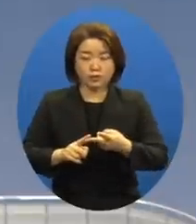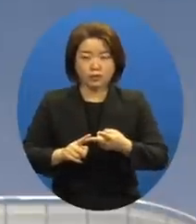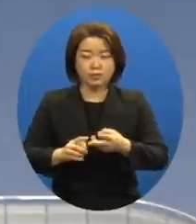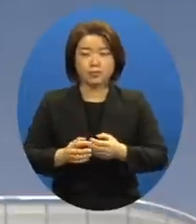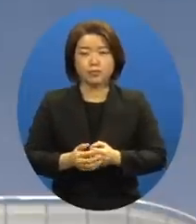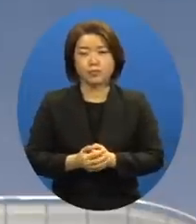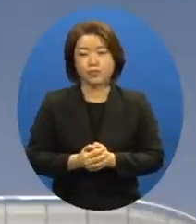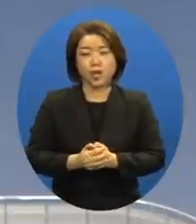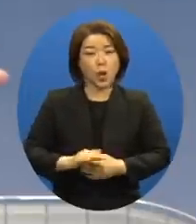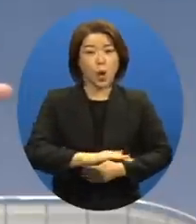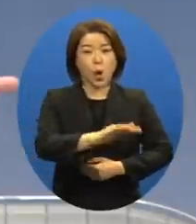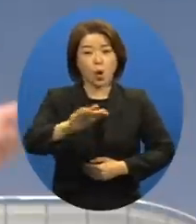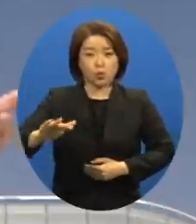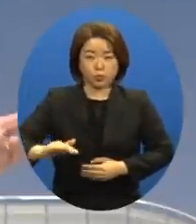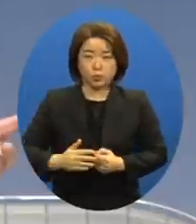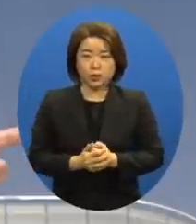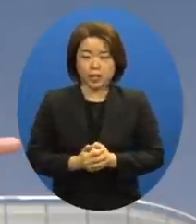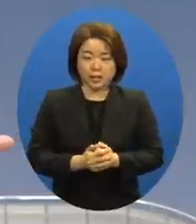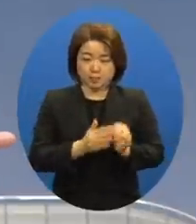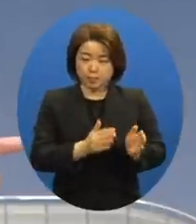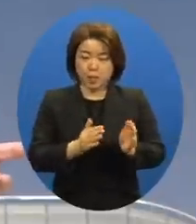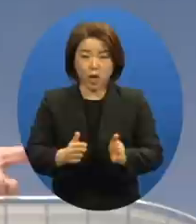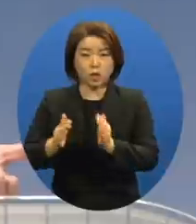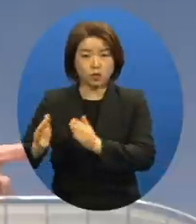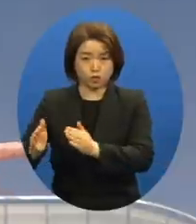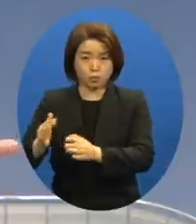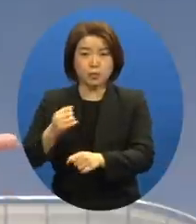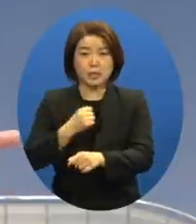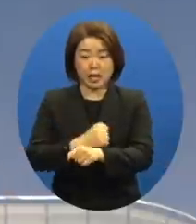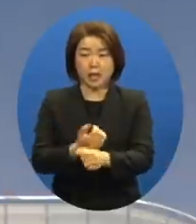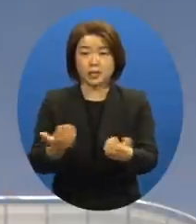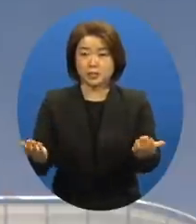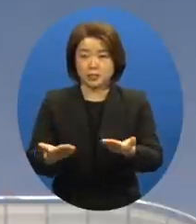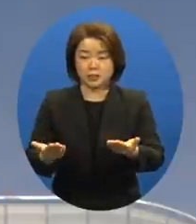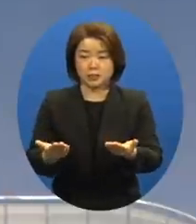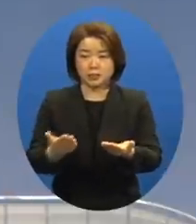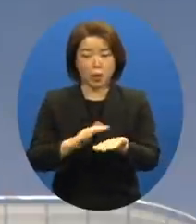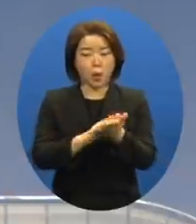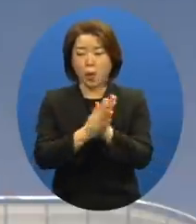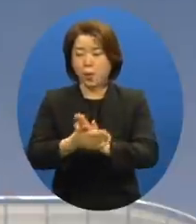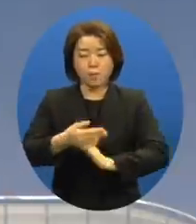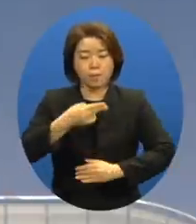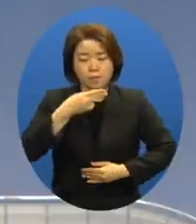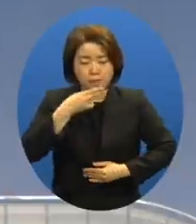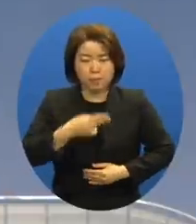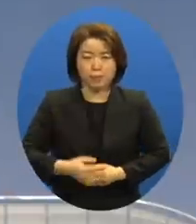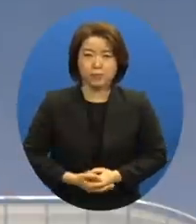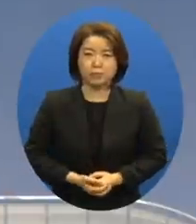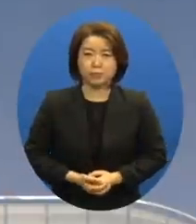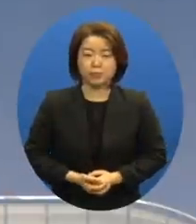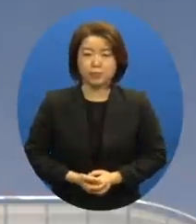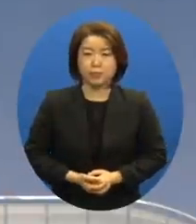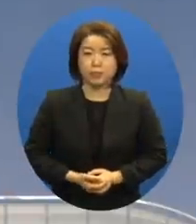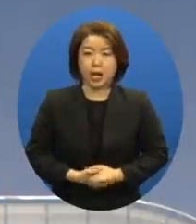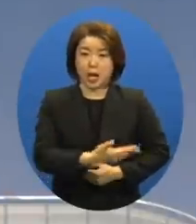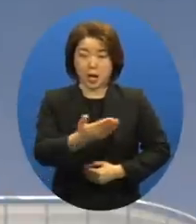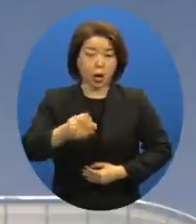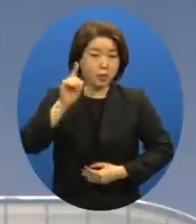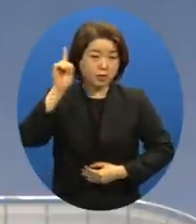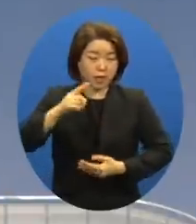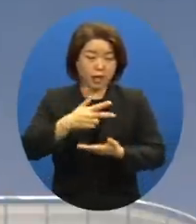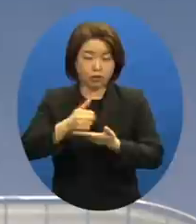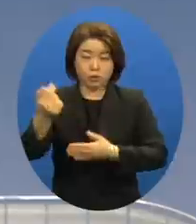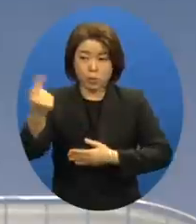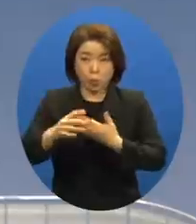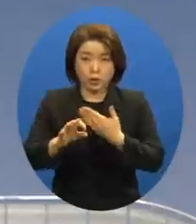우리가 준비해야 되는 것에는 변함이 없는 겁니다 여러분 내일 주님이 오신다